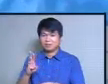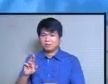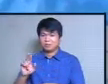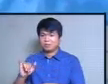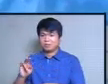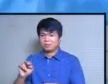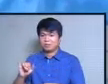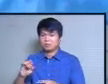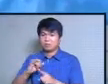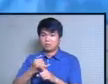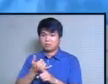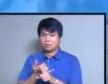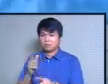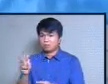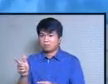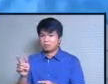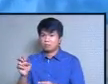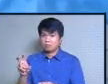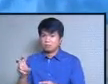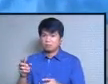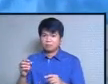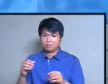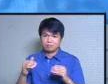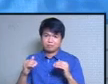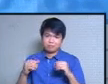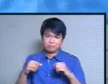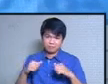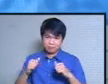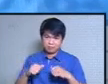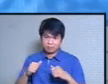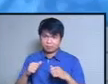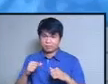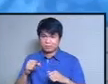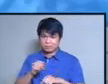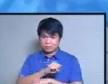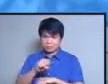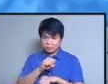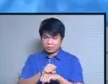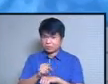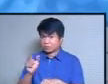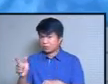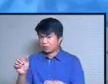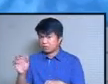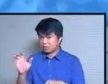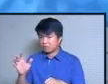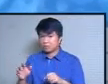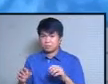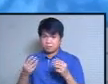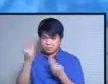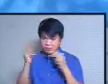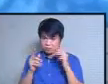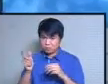July 2012 na pagkasunduan ng SEA Games Federation, ang mga susunod, ang Singapore ang host sa 2015, Malaysia sa 2017